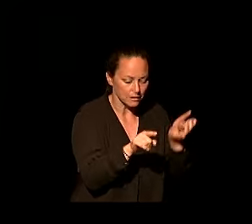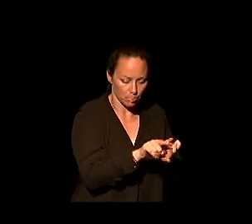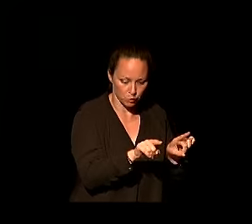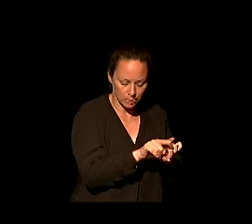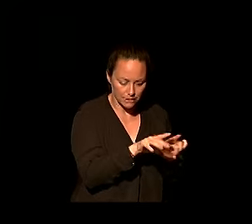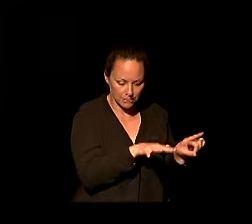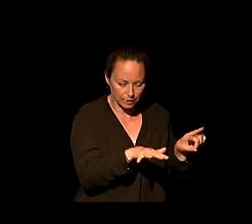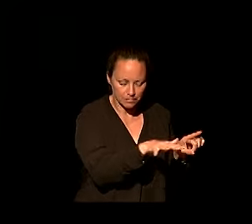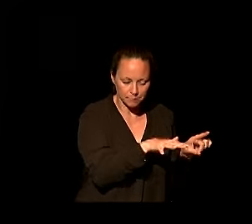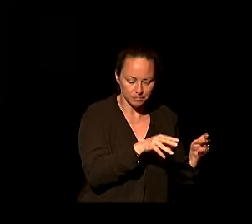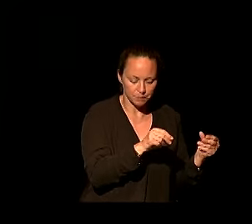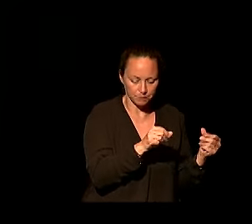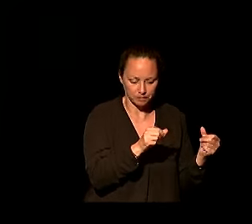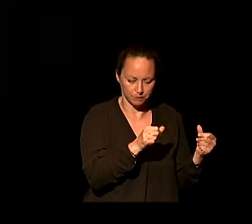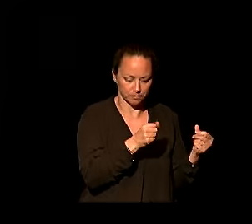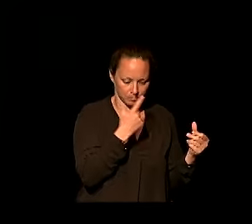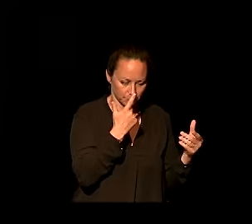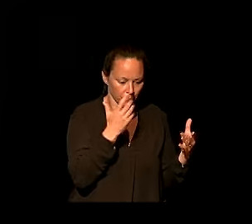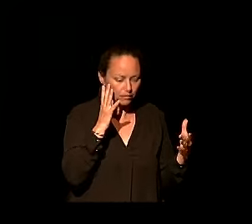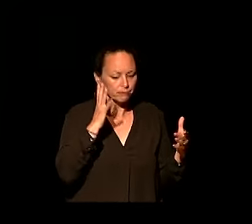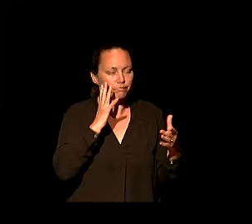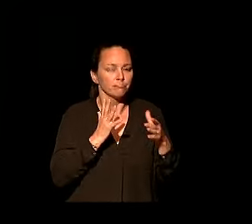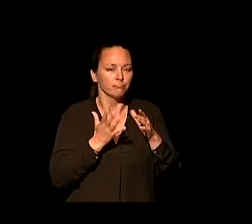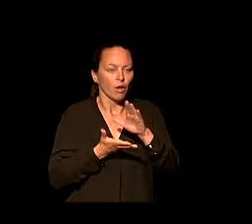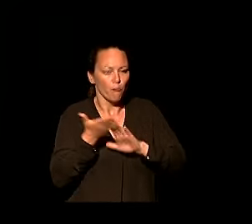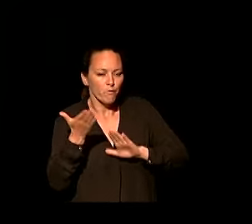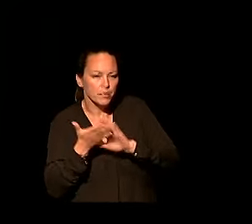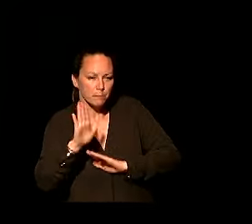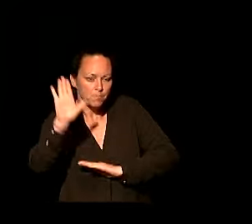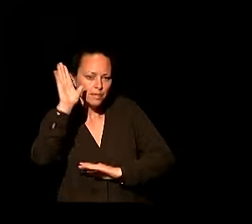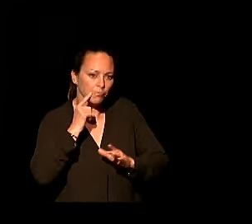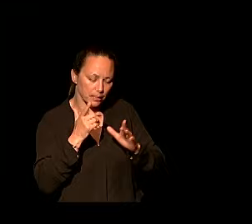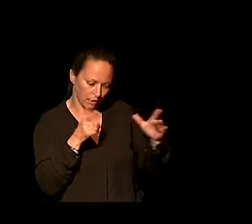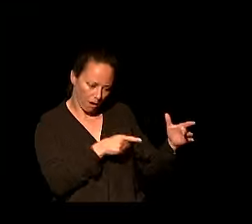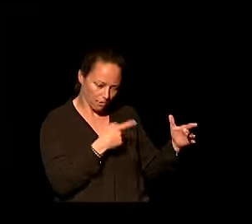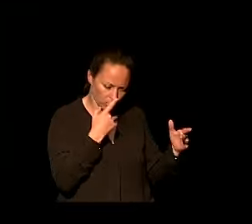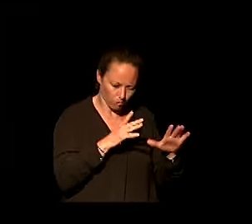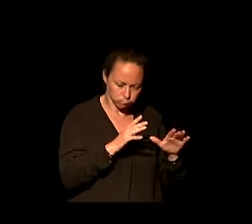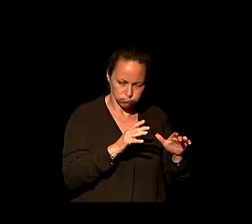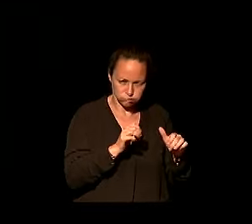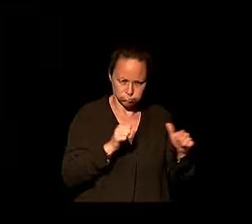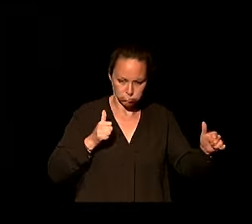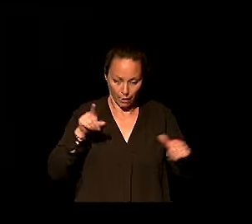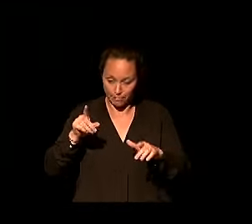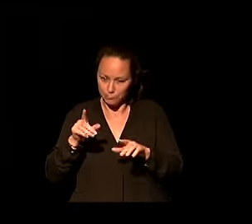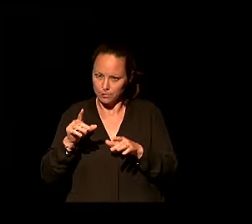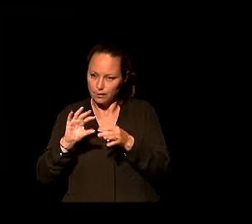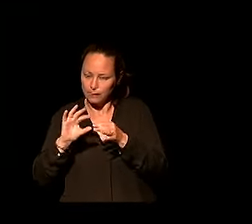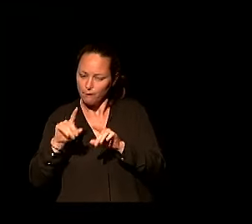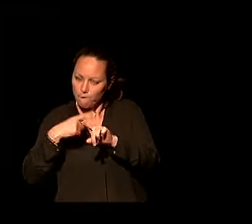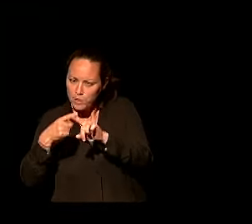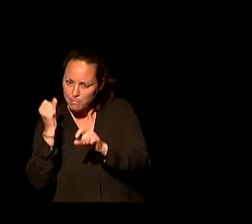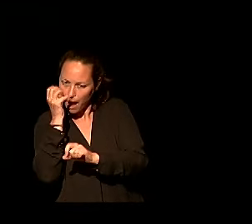qui est loin donc du fauvisme, dans lequel va se raccorder, comme ça, dans l'histoire américaine du moins,